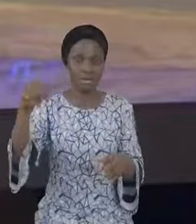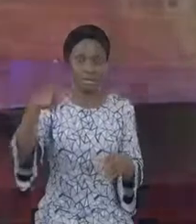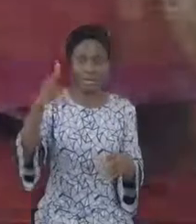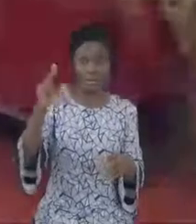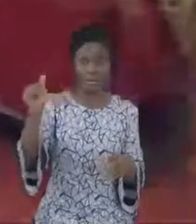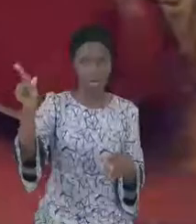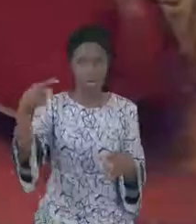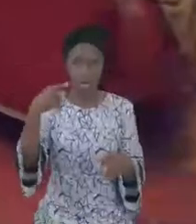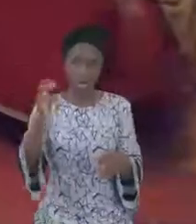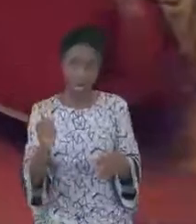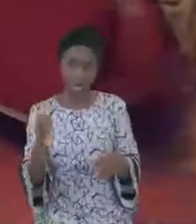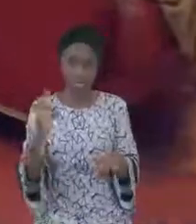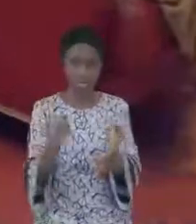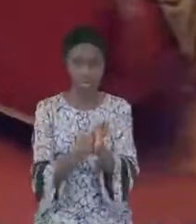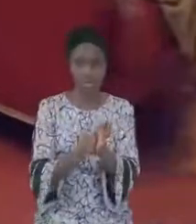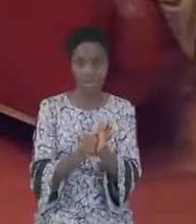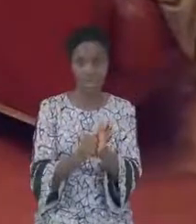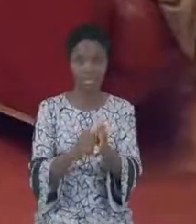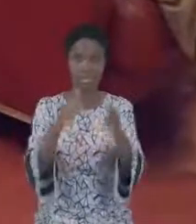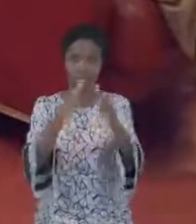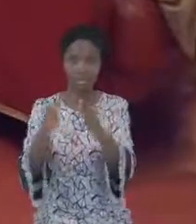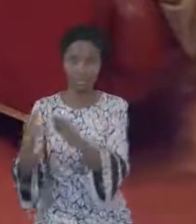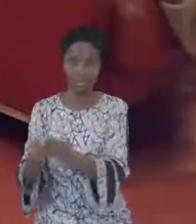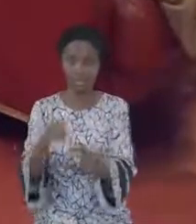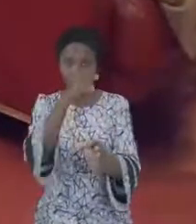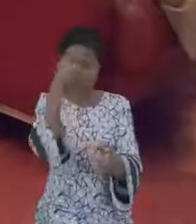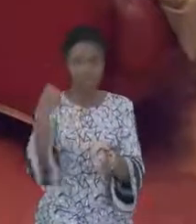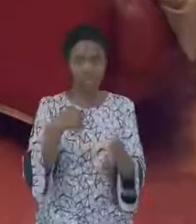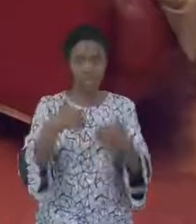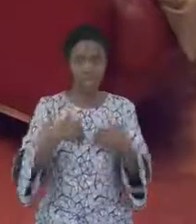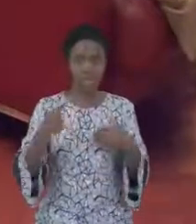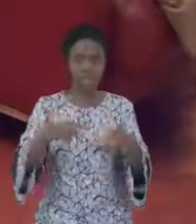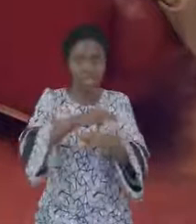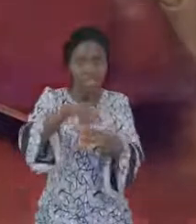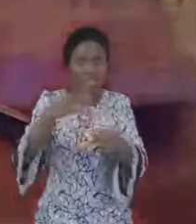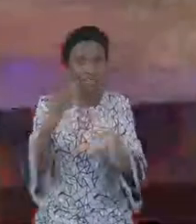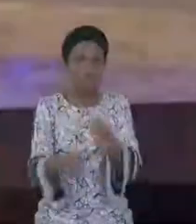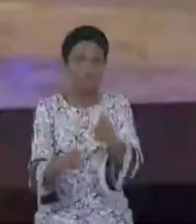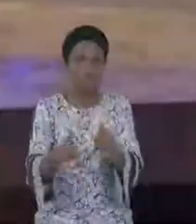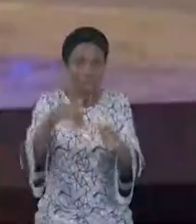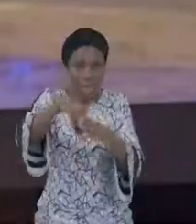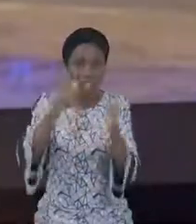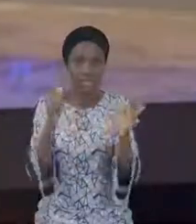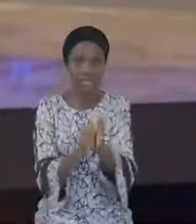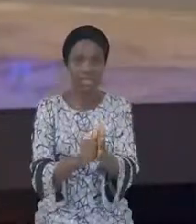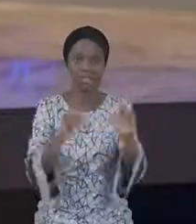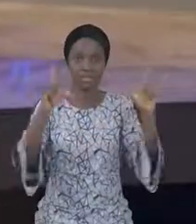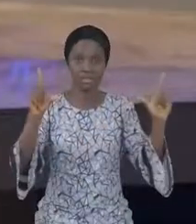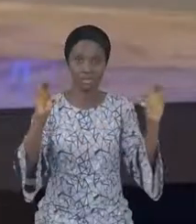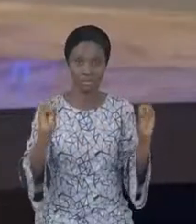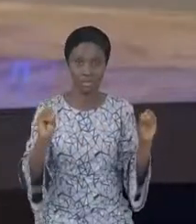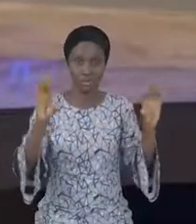culture because de we have cette the localité, parce que nous avons la nature des gens de ce milieu. The same thing la même chose